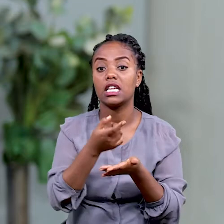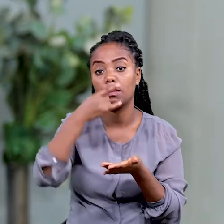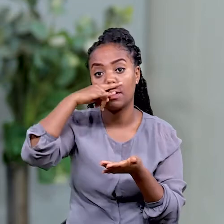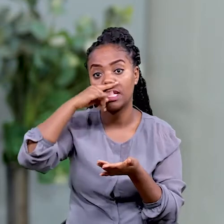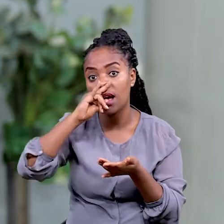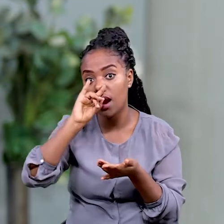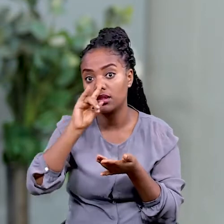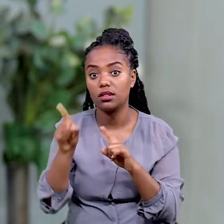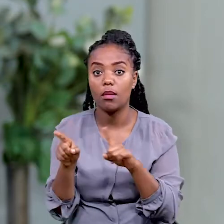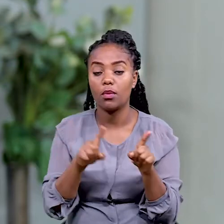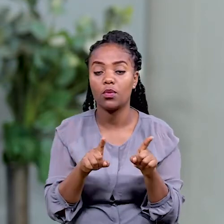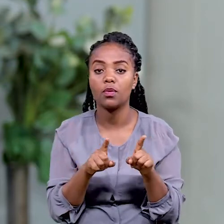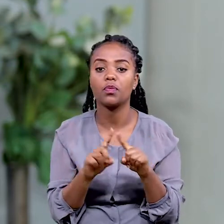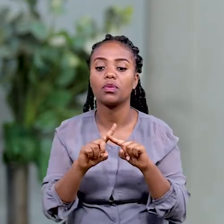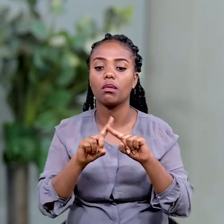ህፃናቶች ደግሞ